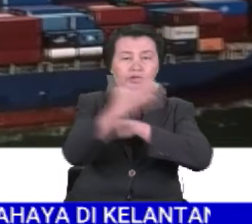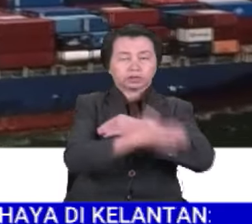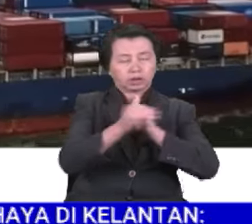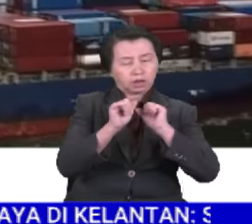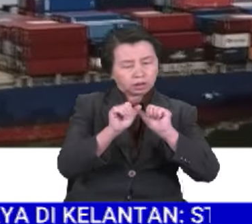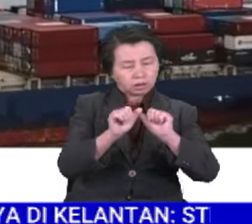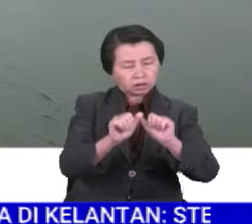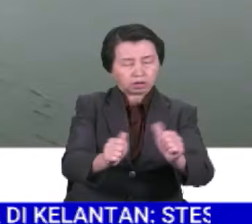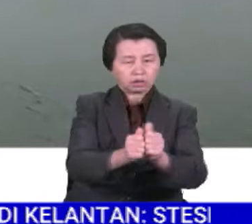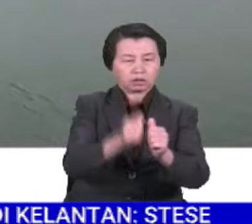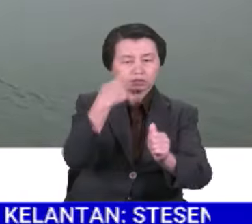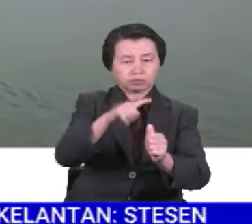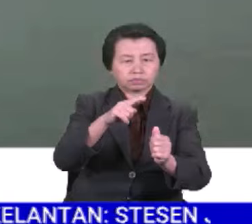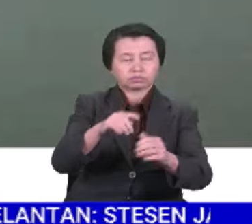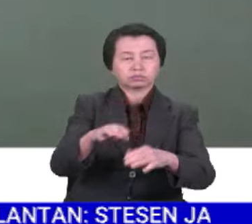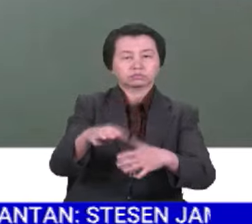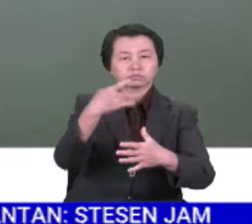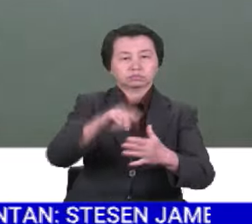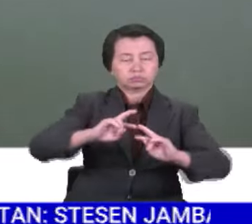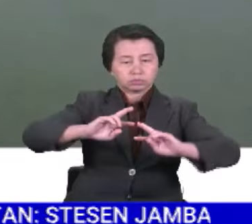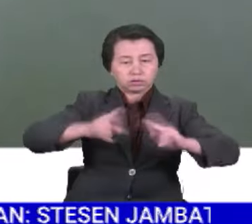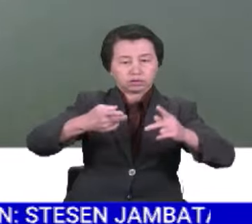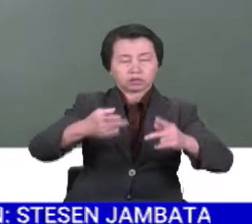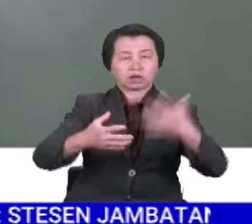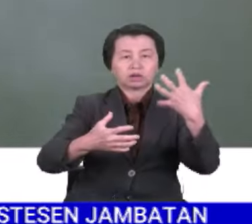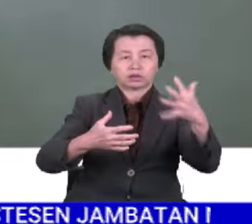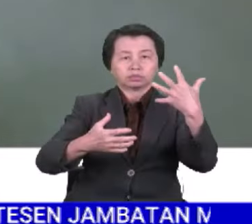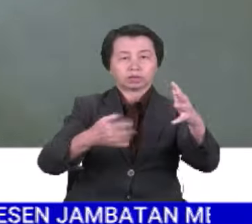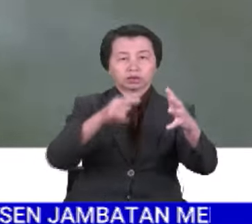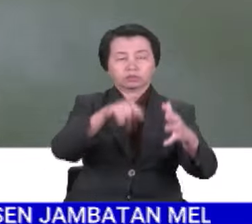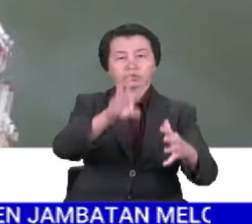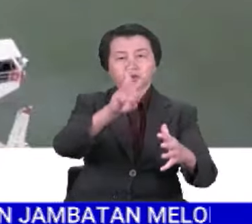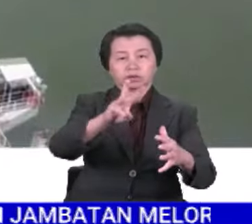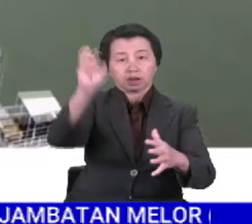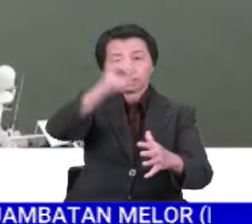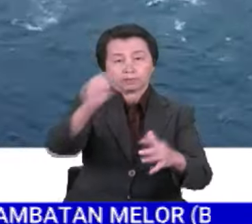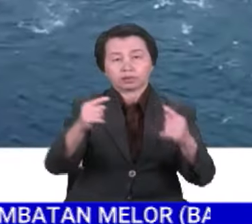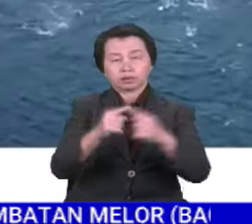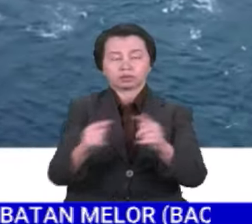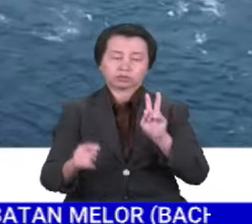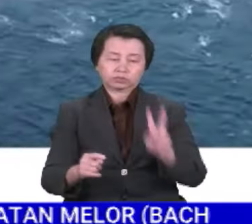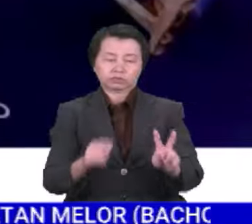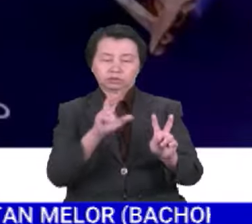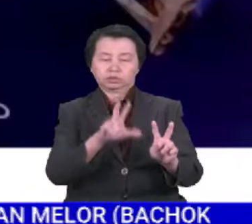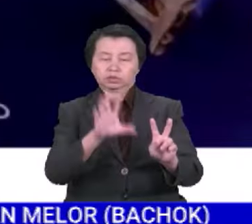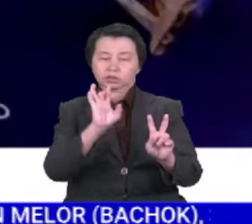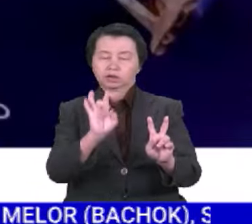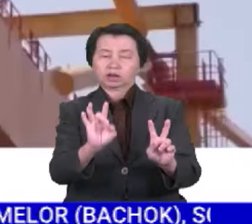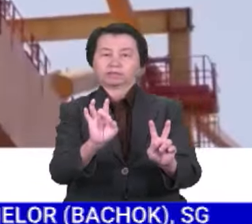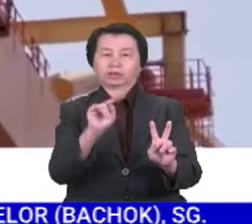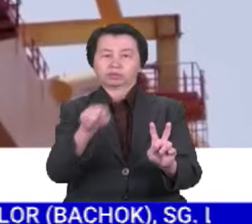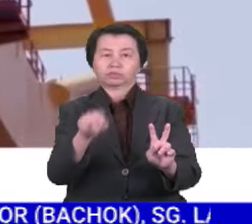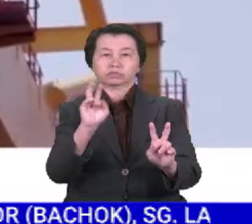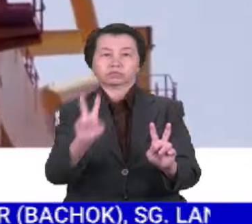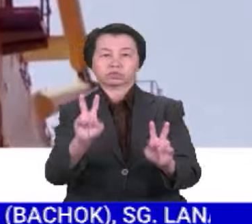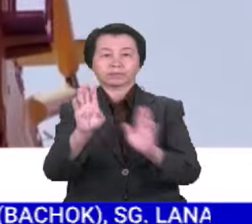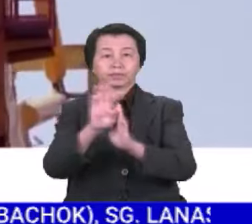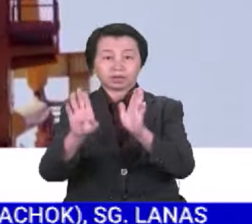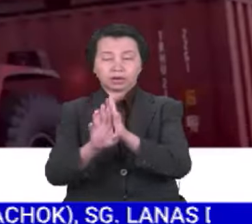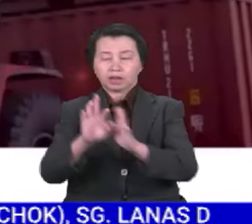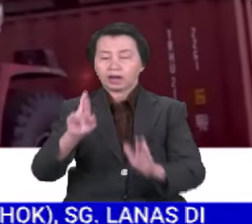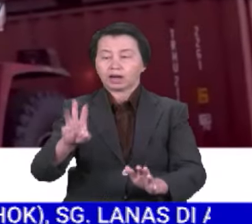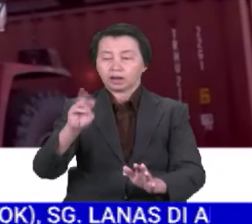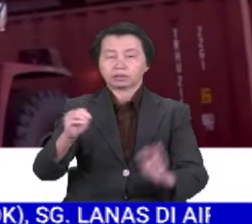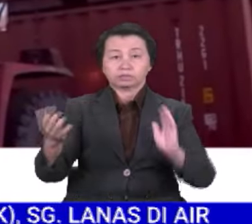kekal dalam momentum positif meningkat berbahan 600 kepada 238 populehan 2